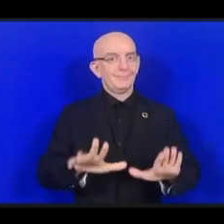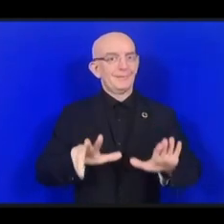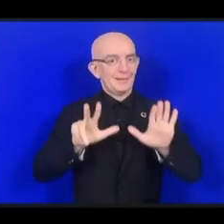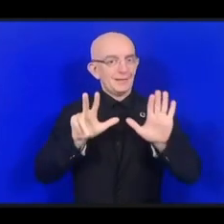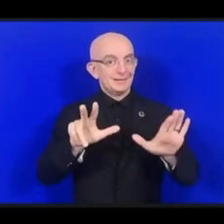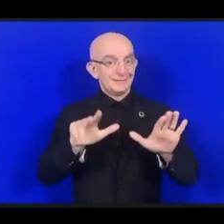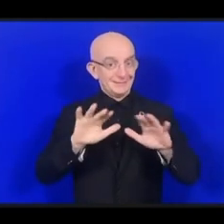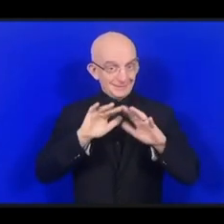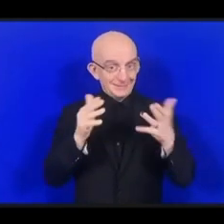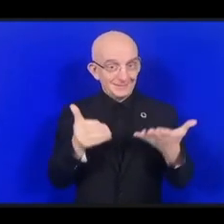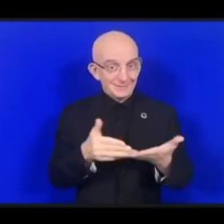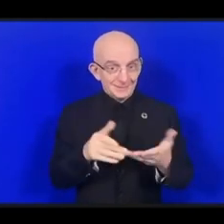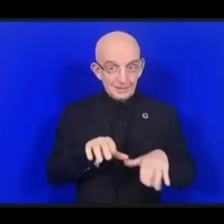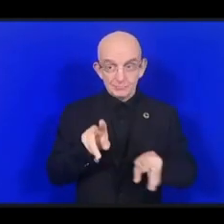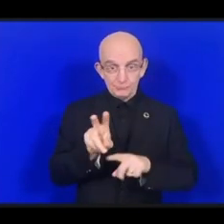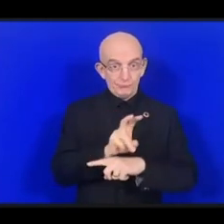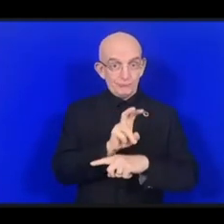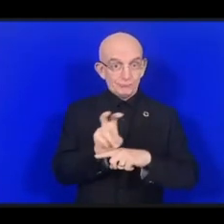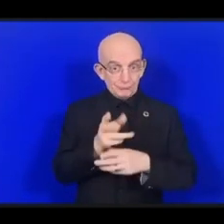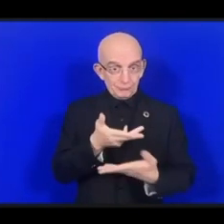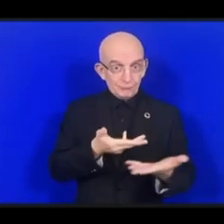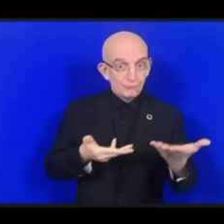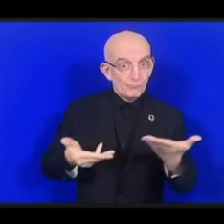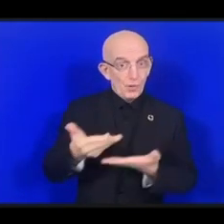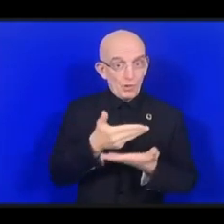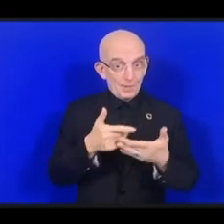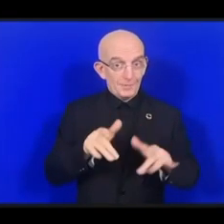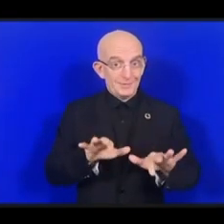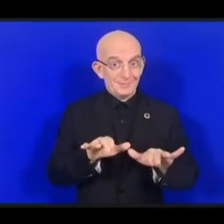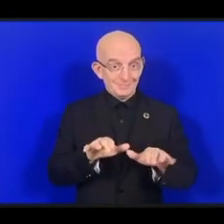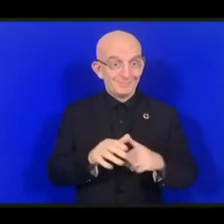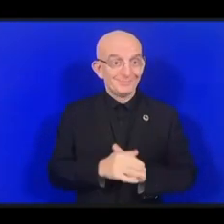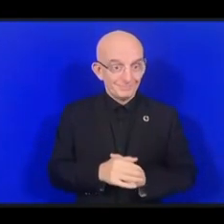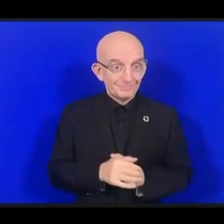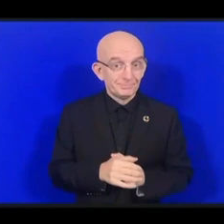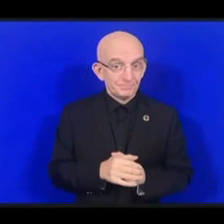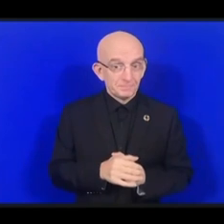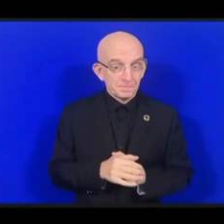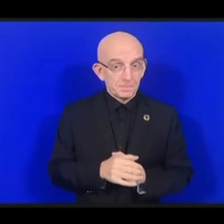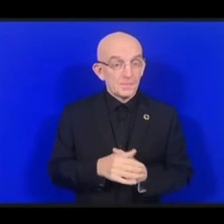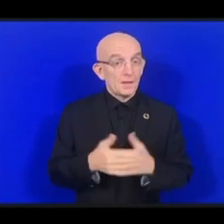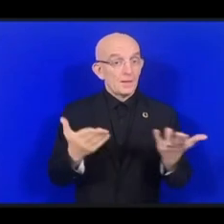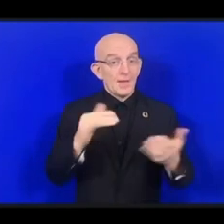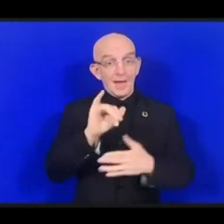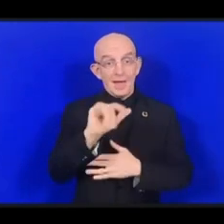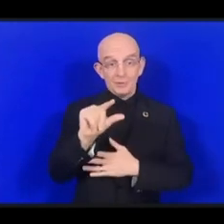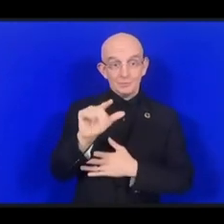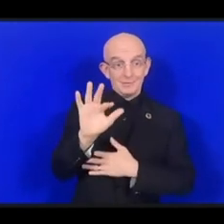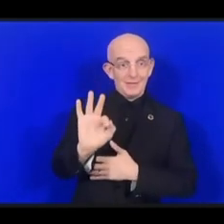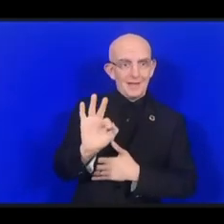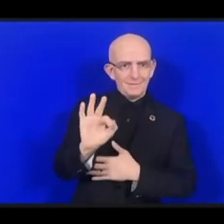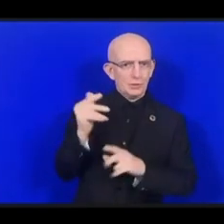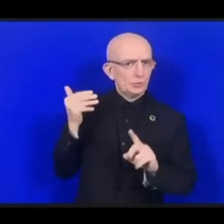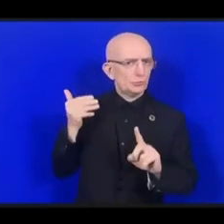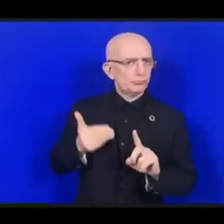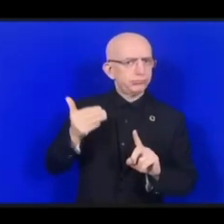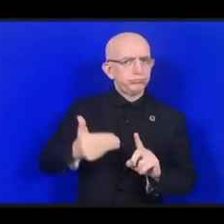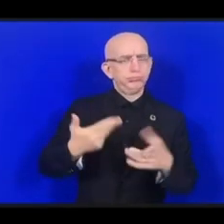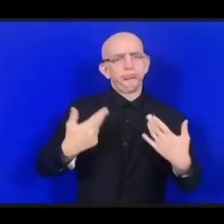كيوتو لحوكمه الانترنت يشهد رقما قياسيا مع اكثر من